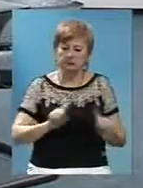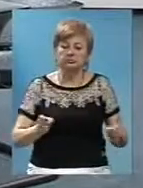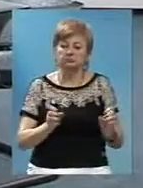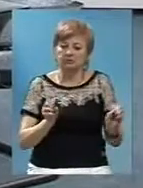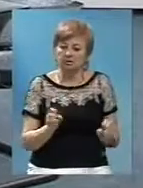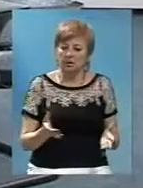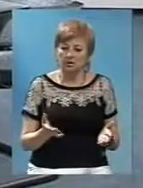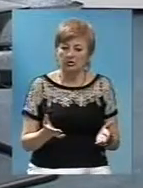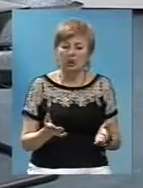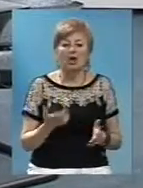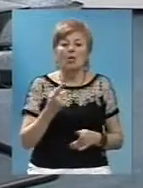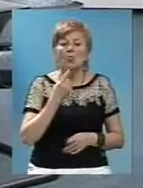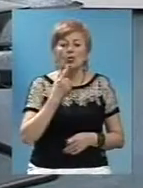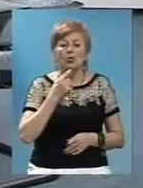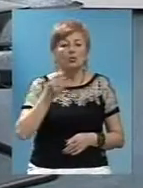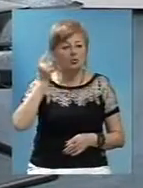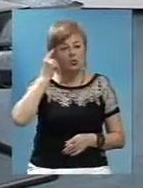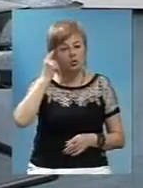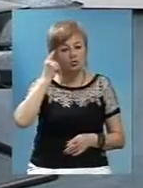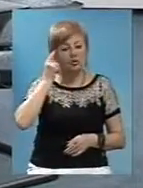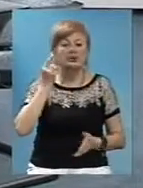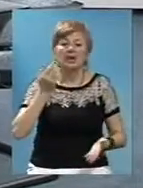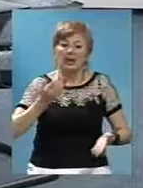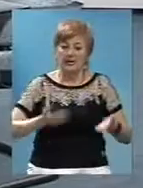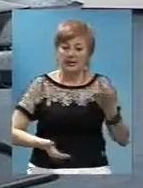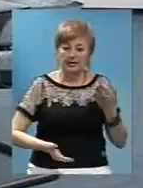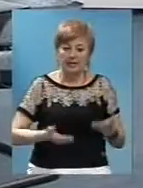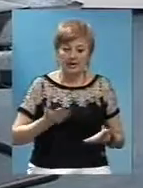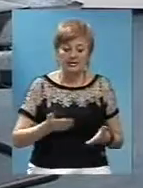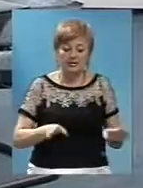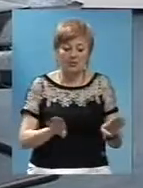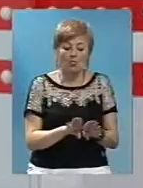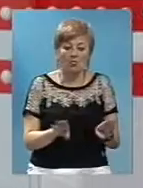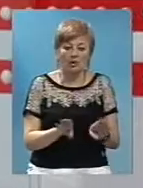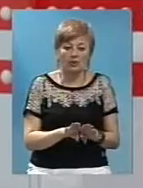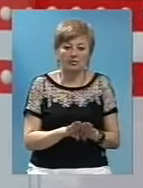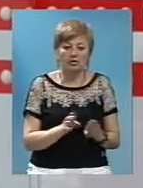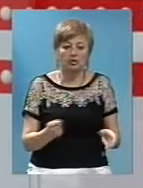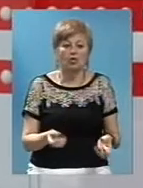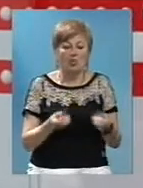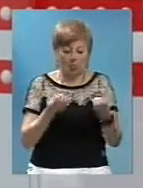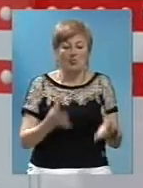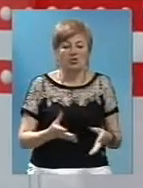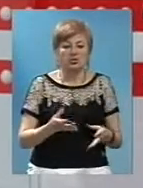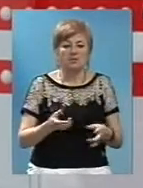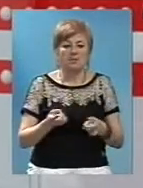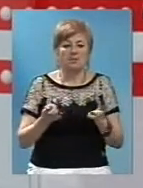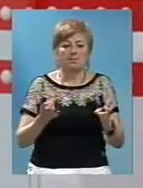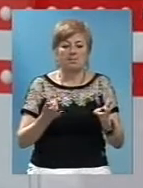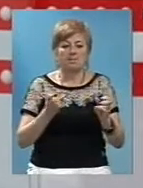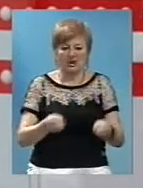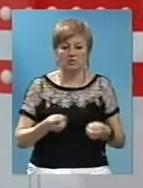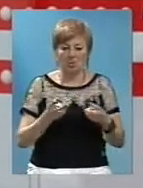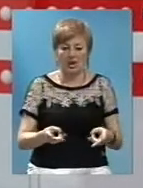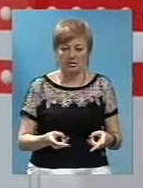спробуємо про це подумати. Дивіться, порівняємо зі звичайним злочином. Угу.